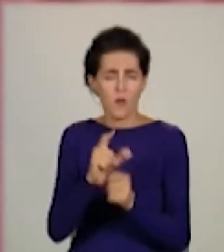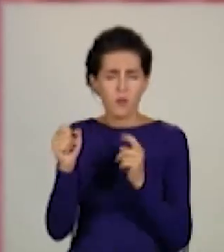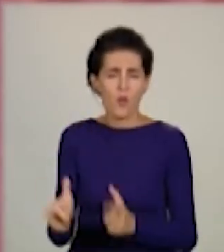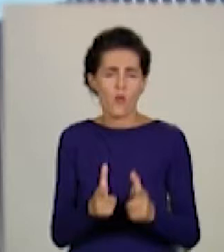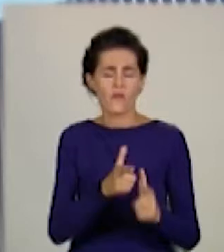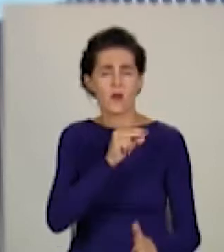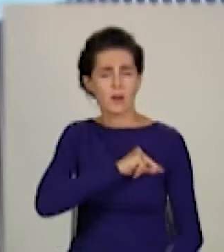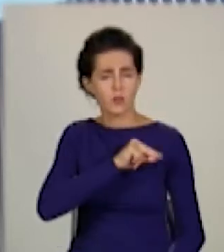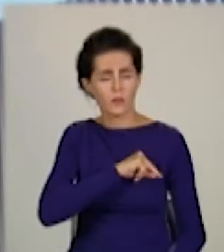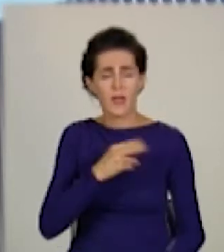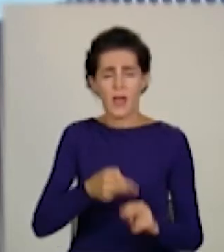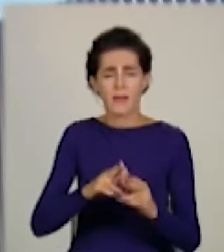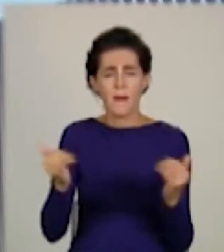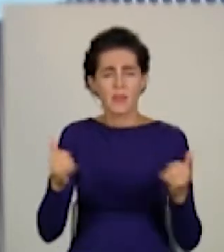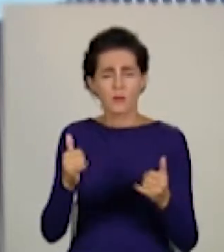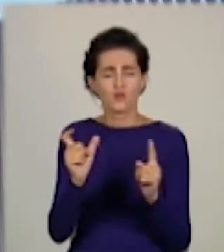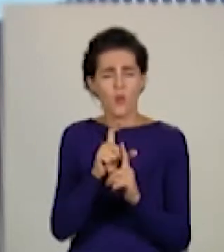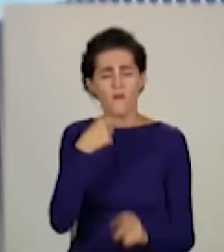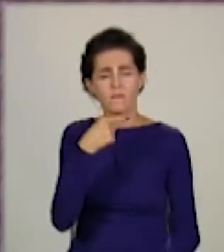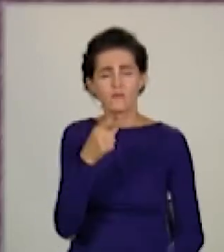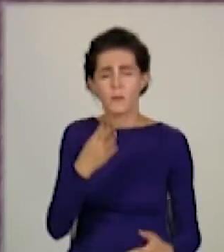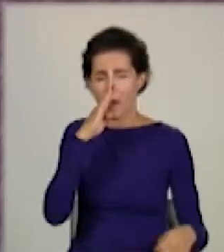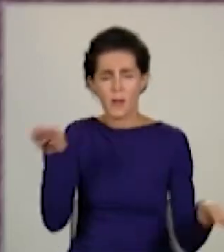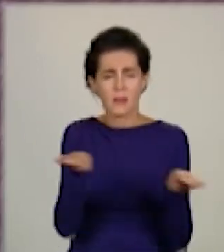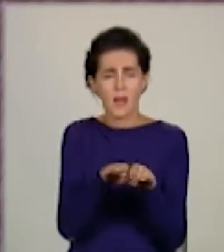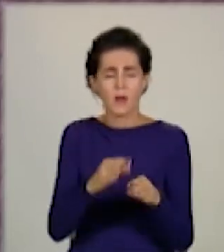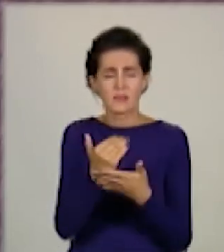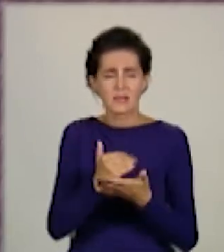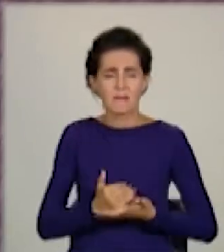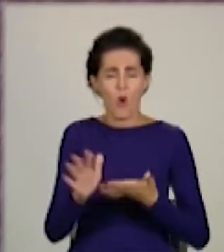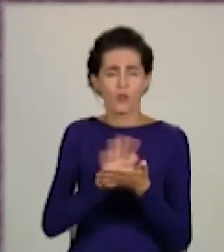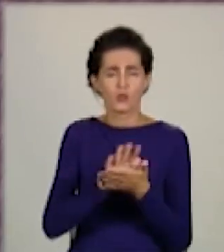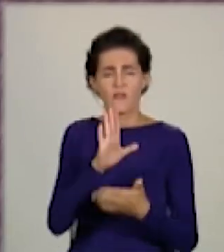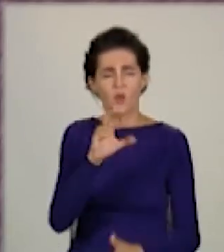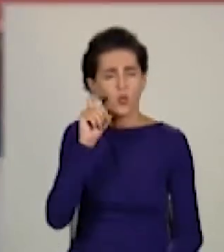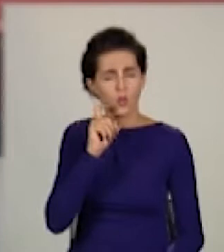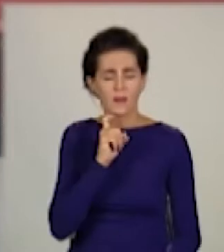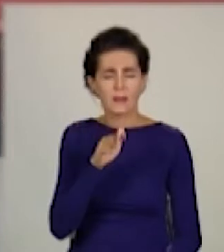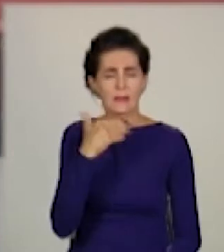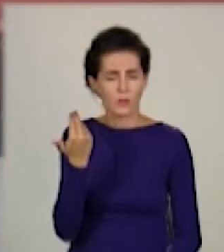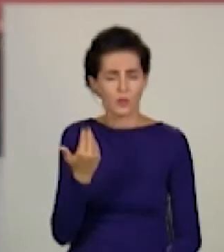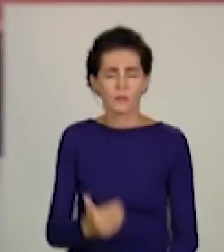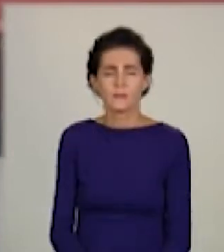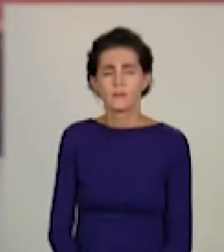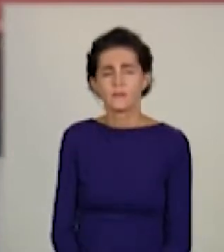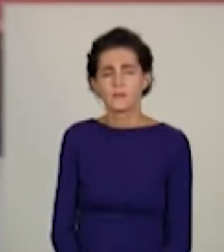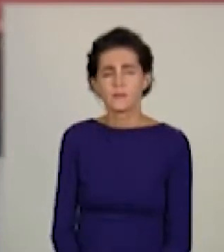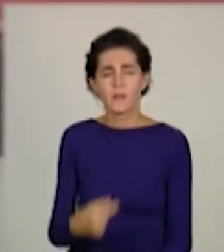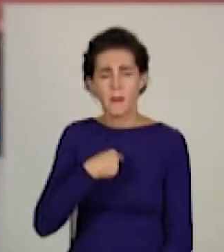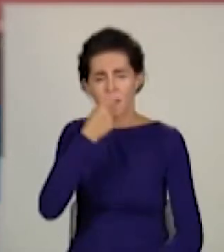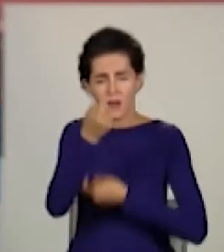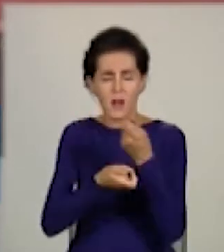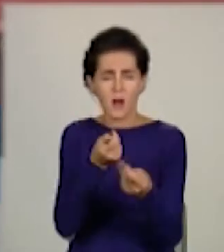підготовчі роботи. За словами металургів, нині аналогів такої системи очистки в Україні немає. Ми реконструюємо